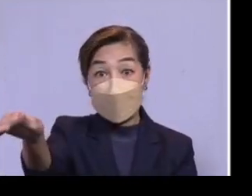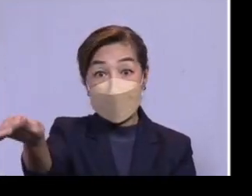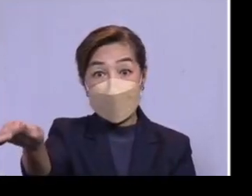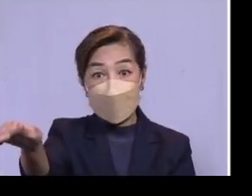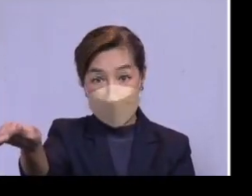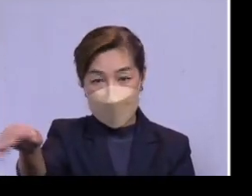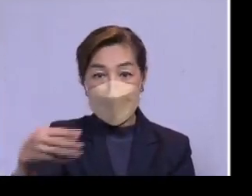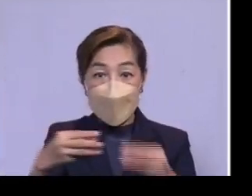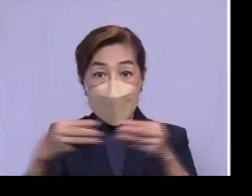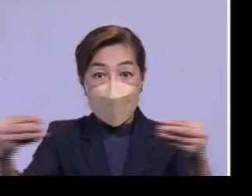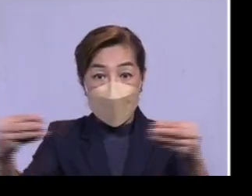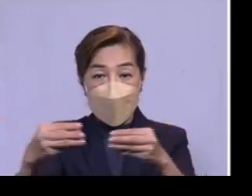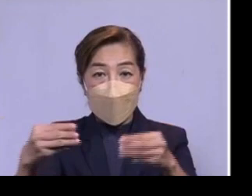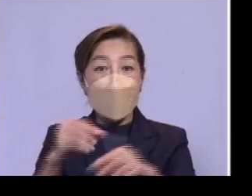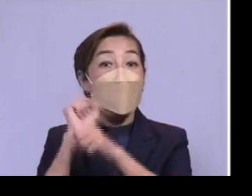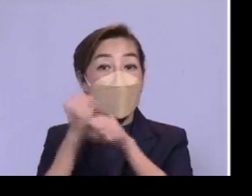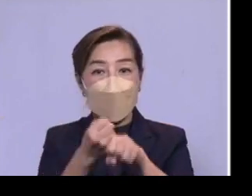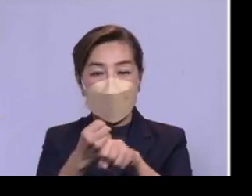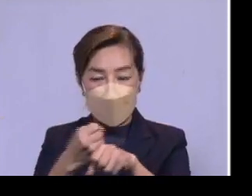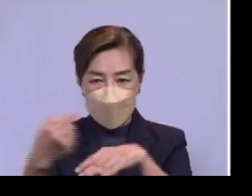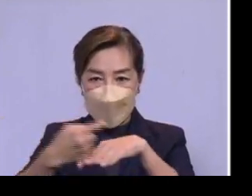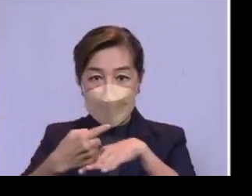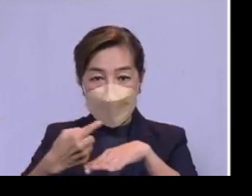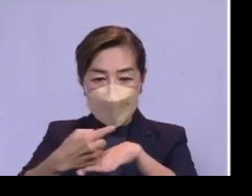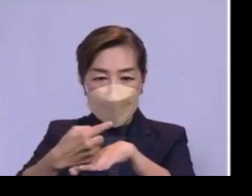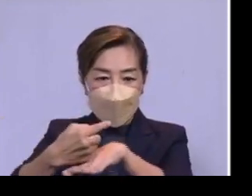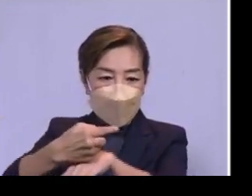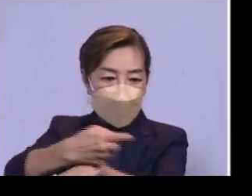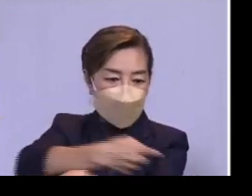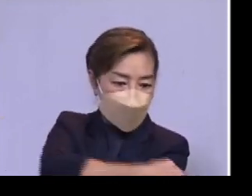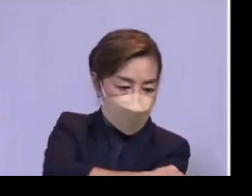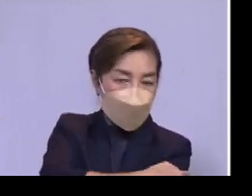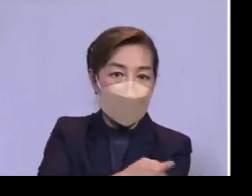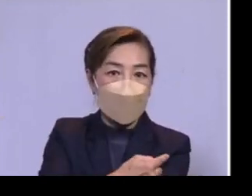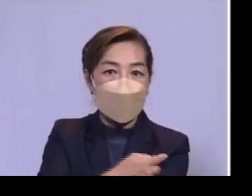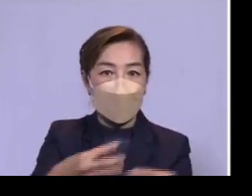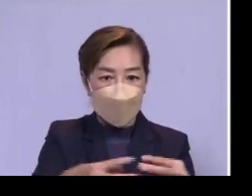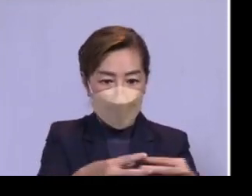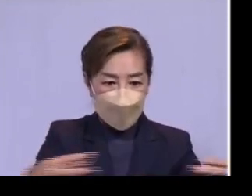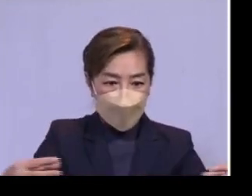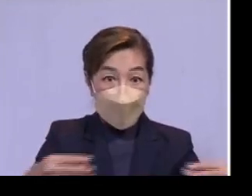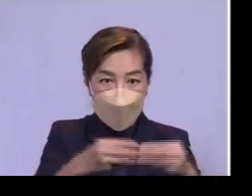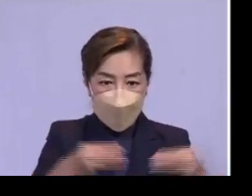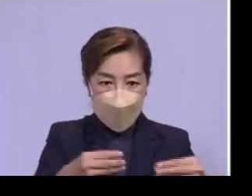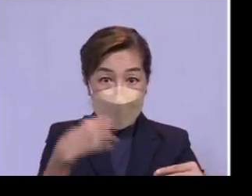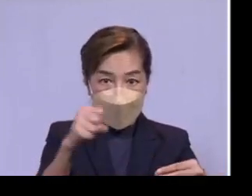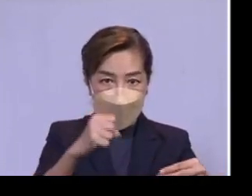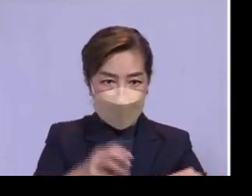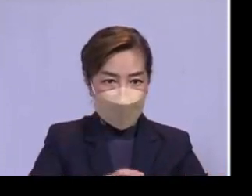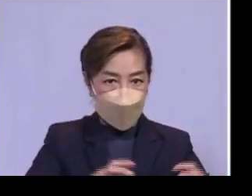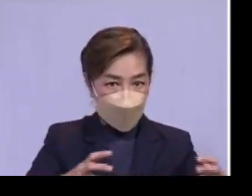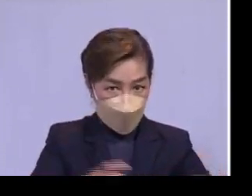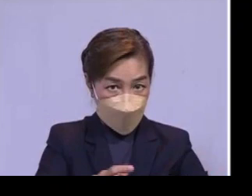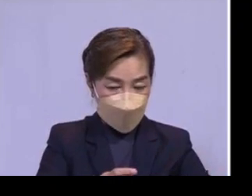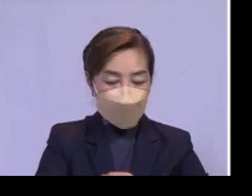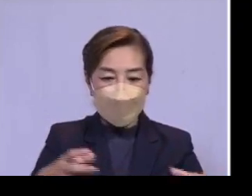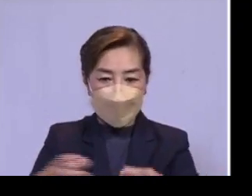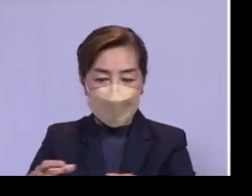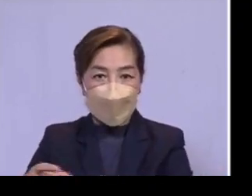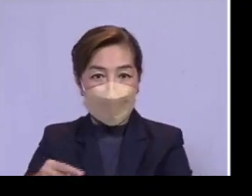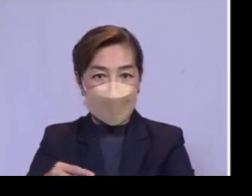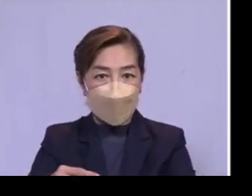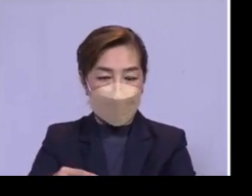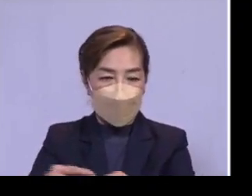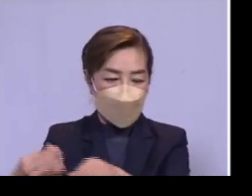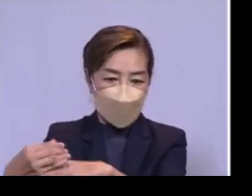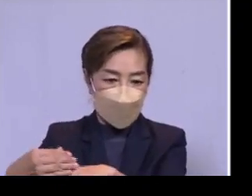านหลังเนี่ยมันไหลลงมาครับลงมาประมาณสัก 5-6 มัดมัดละประมาณ10ลำเต็มท้องถนนเลยตัวเองก็เลยตัดสิน